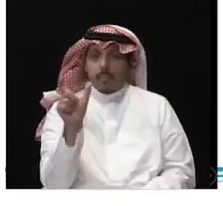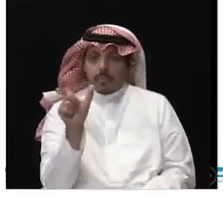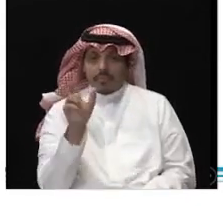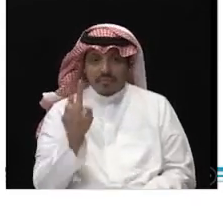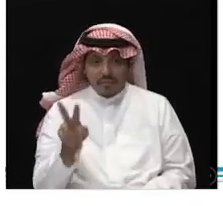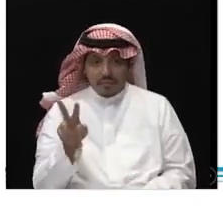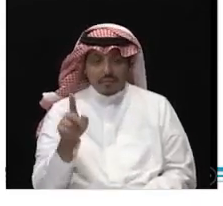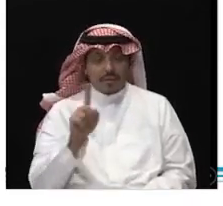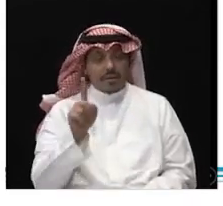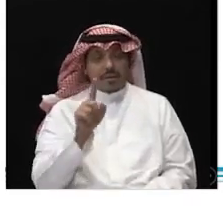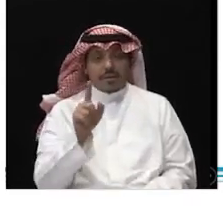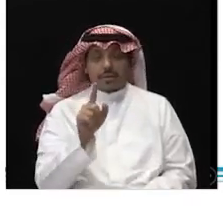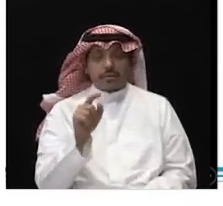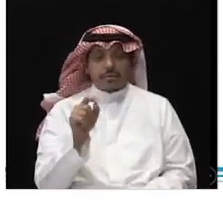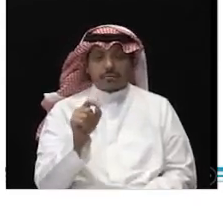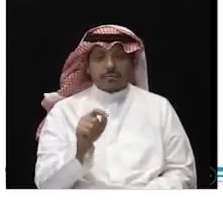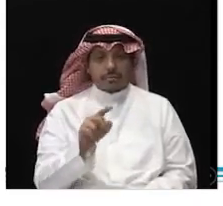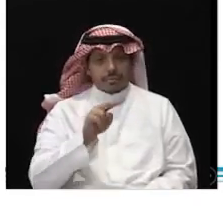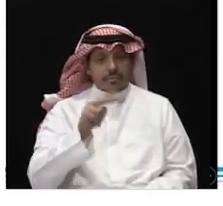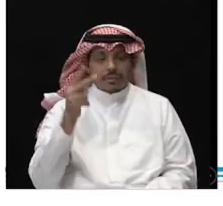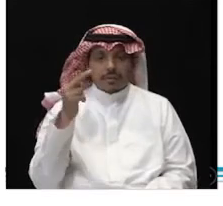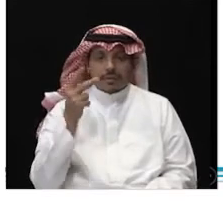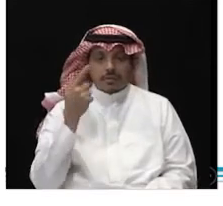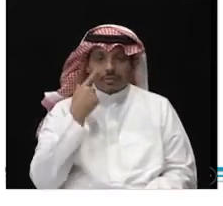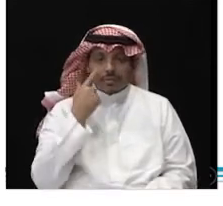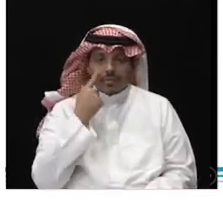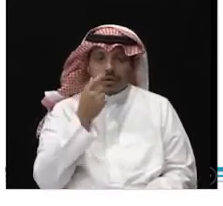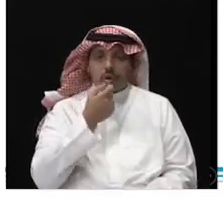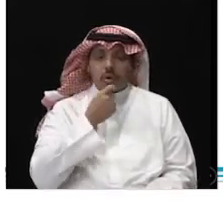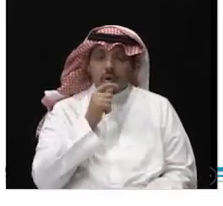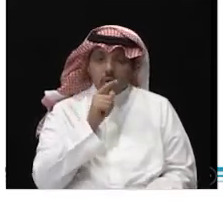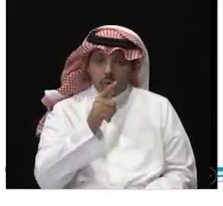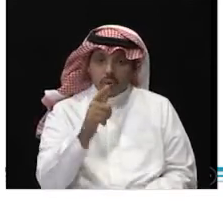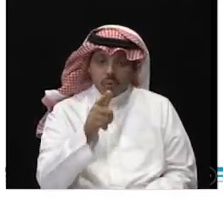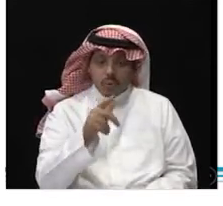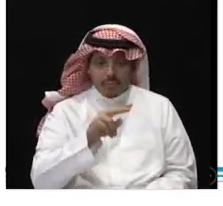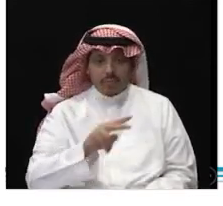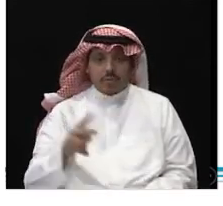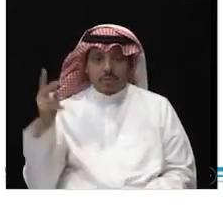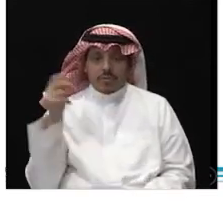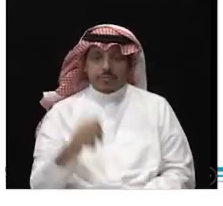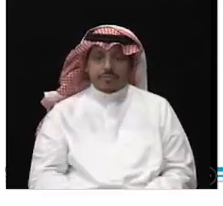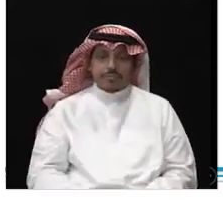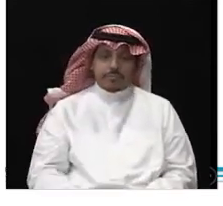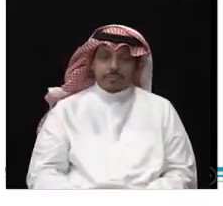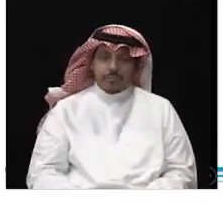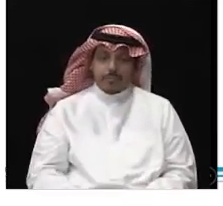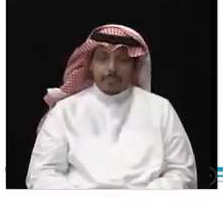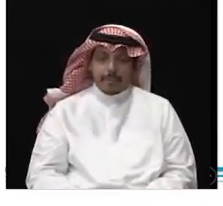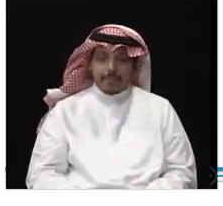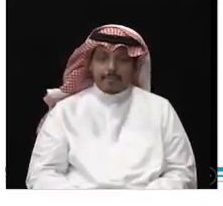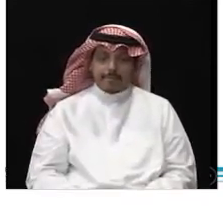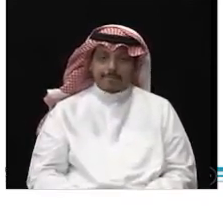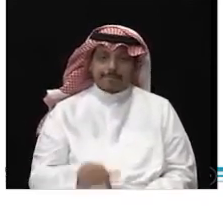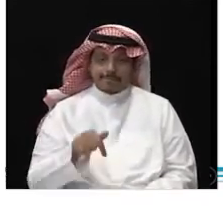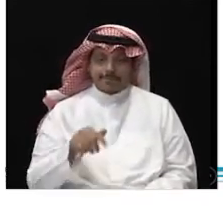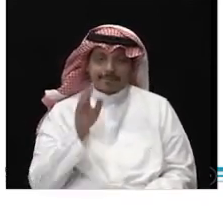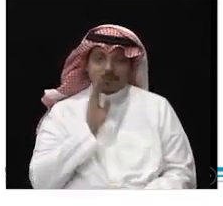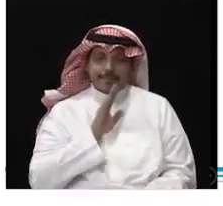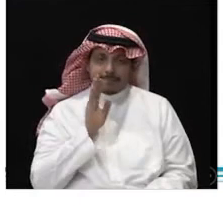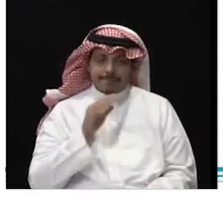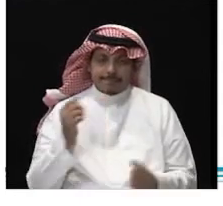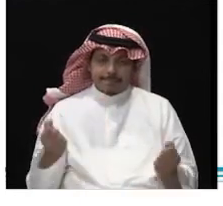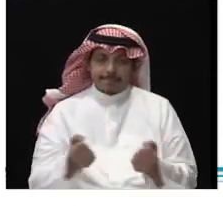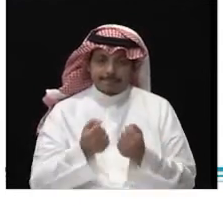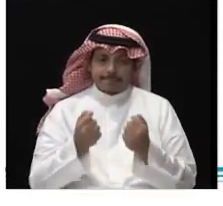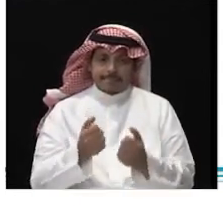هو حرف النون الذي يكتب، لا، ولكن في النطق تكون كأنها نون ساكنة. والآن سنتدرب على